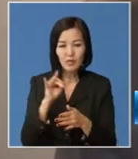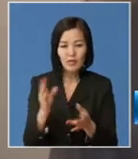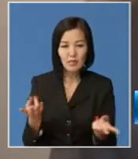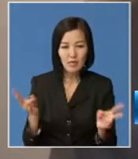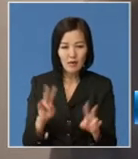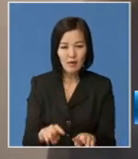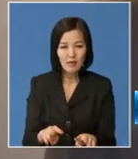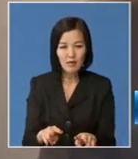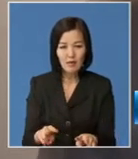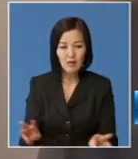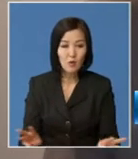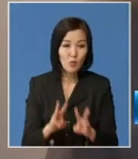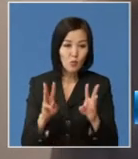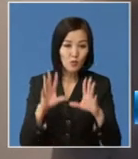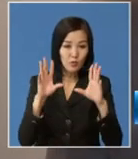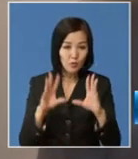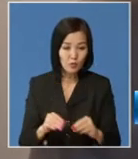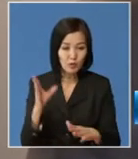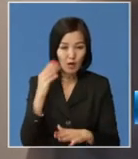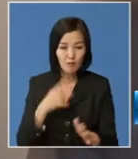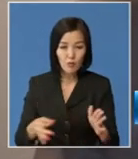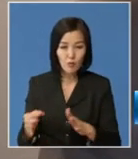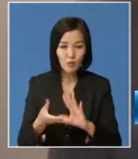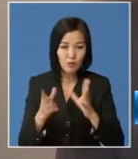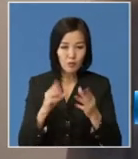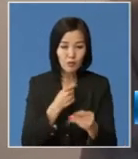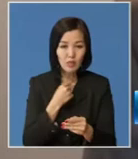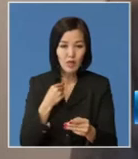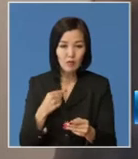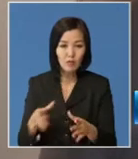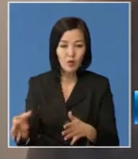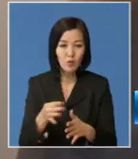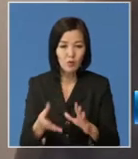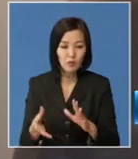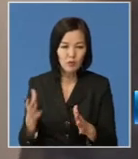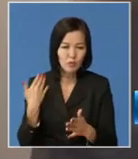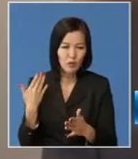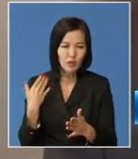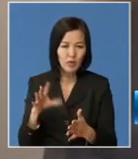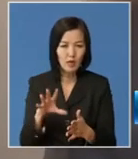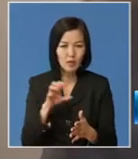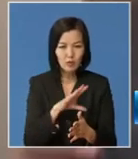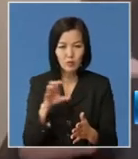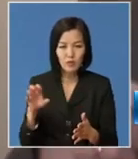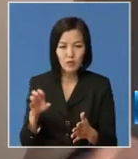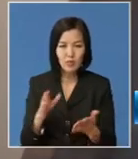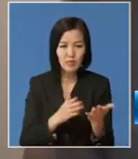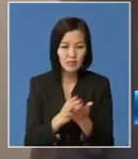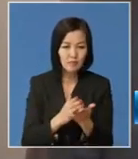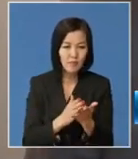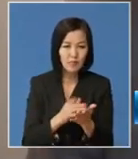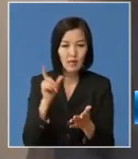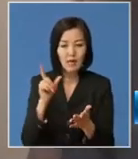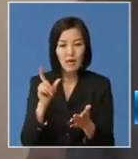қалған өршілердің осы Алматы облысы, Талдырған облысы болғандағы суреттер, сол кездегі қызмет істеген